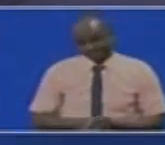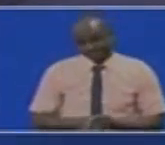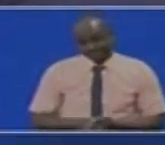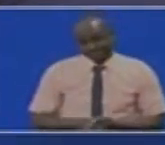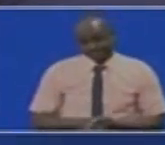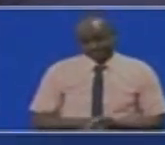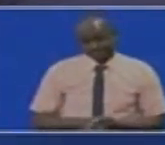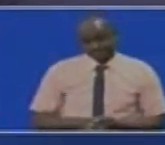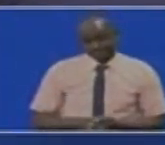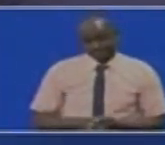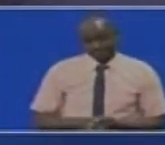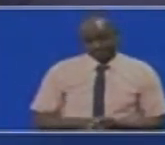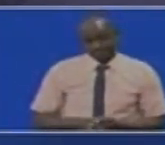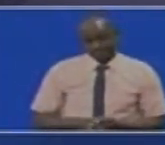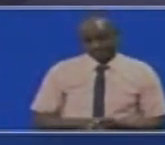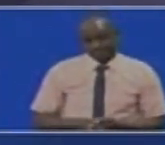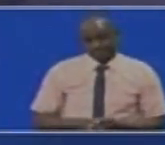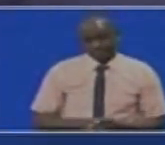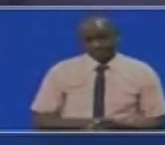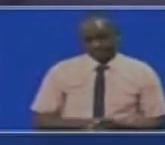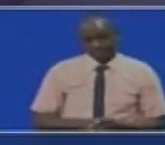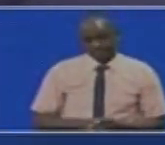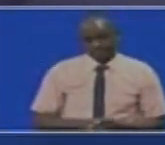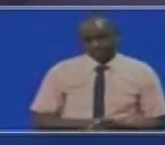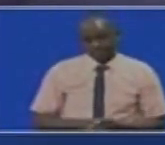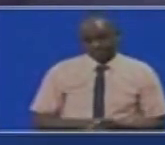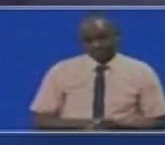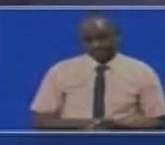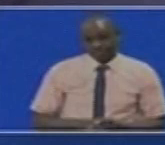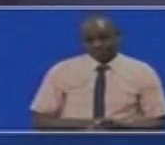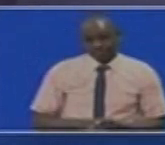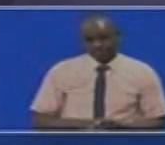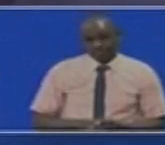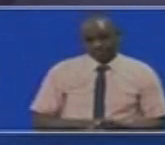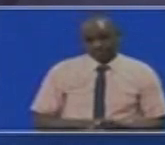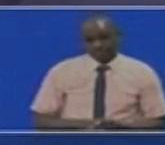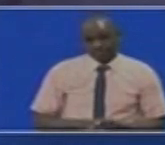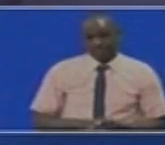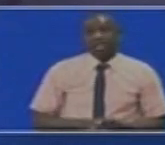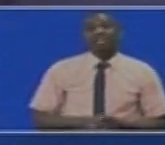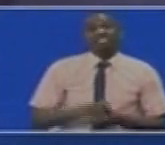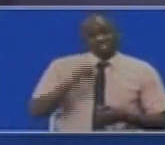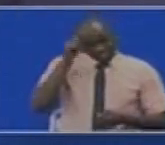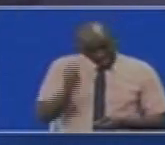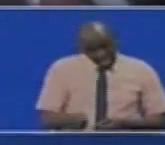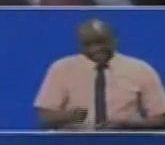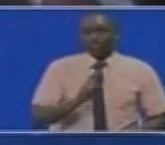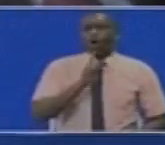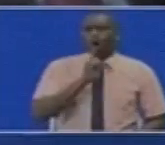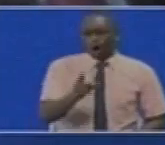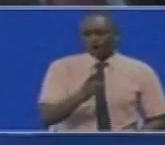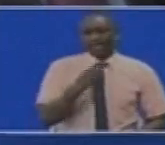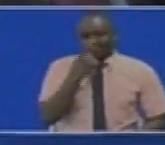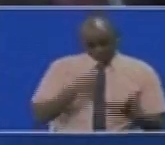Ah! Amri ya Jaji Helen Wasilo wa mahakama ya